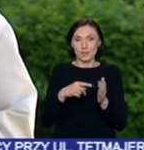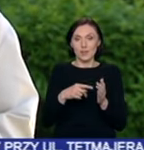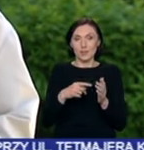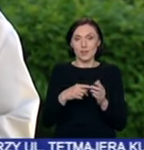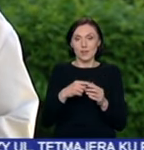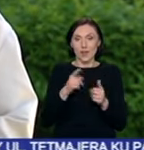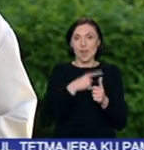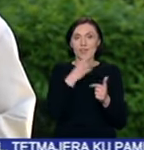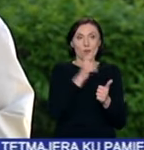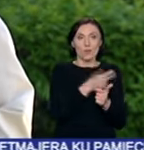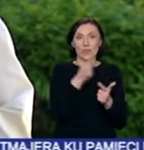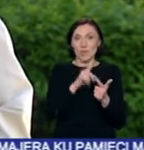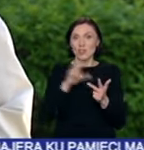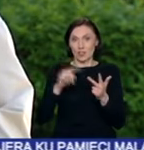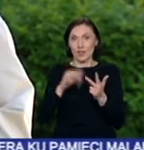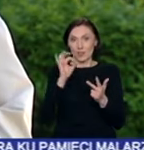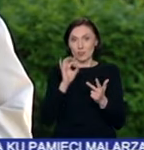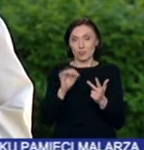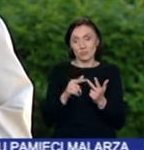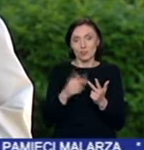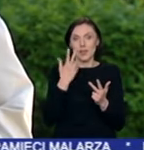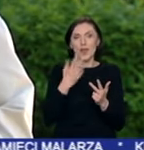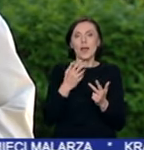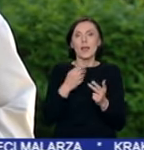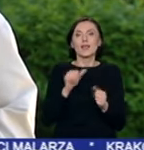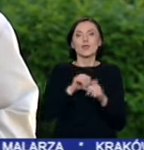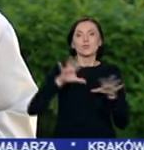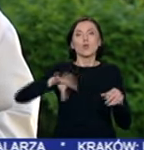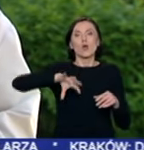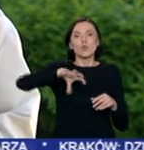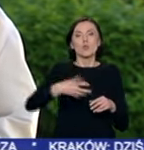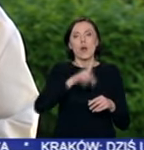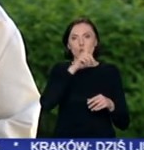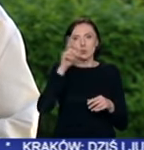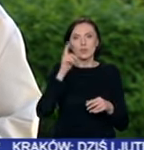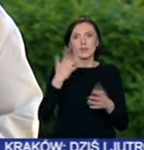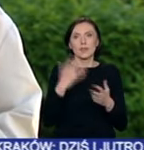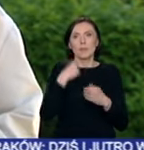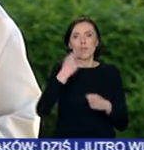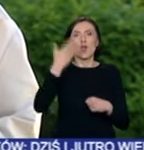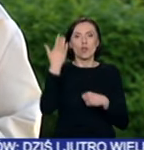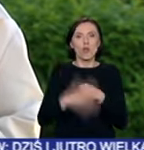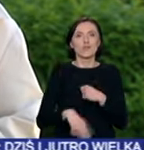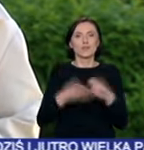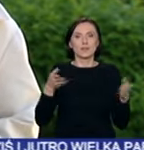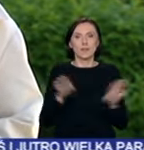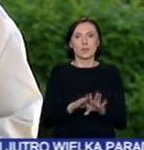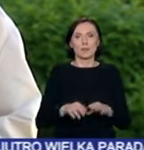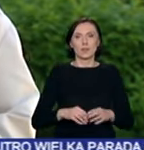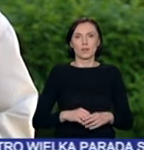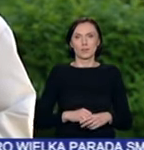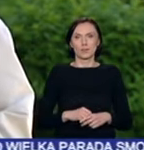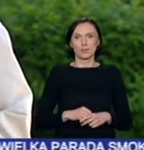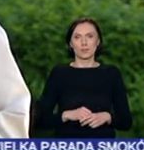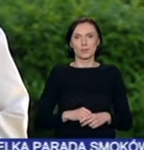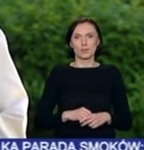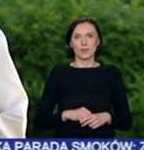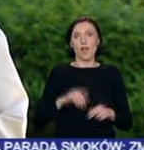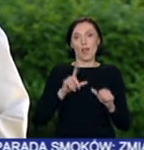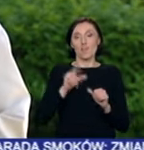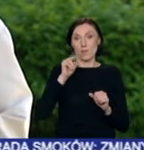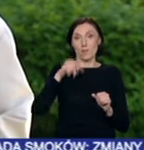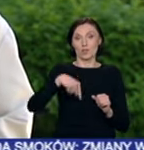od dalszych losów spółki, bo jest spora grupa osób, która chciałaby już powiedzieć baj Kraków 50-20. Ale w poniedziałek